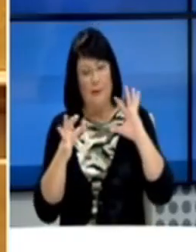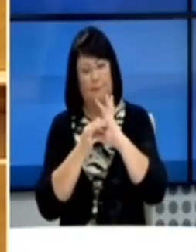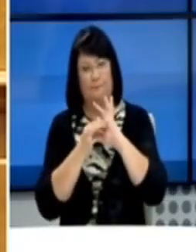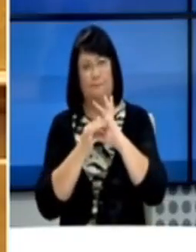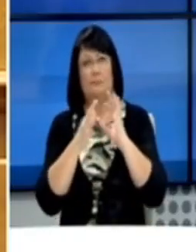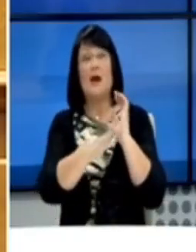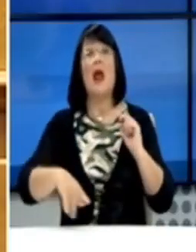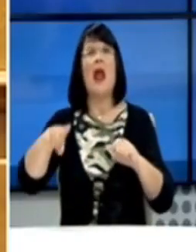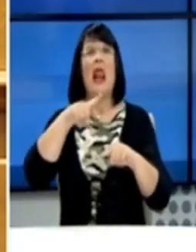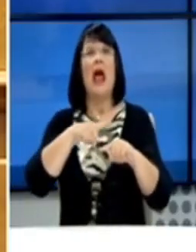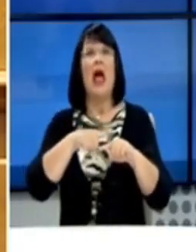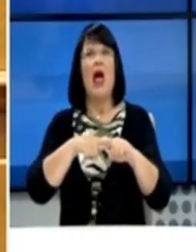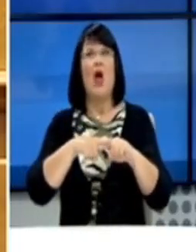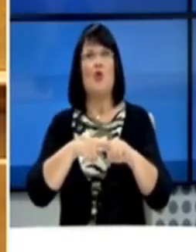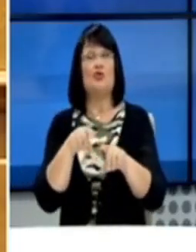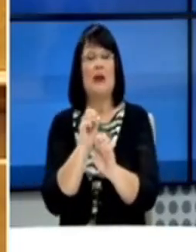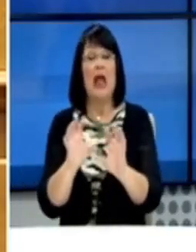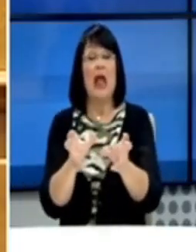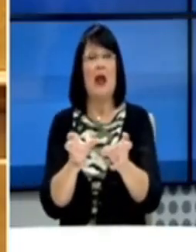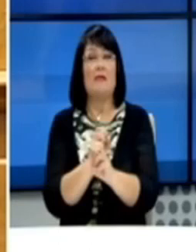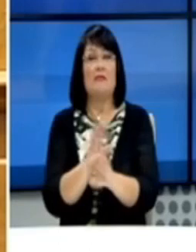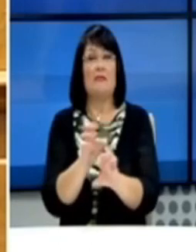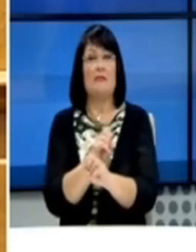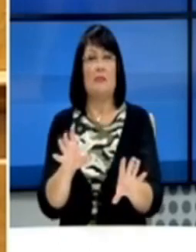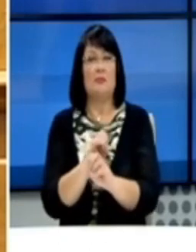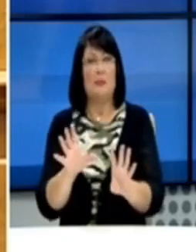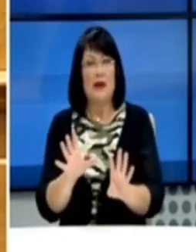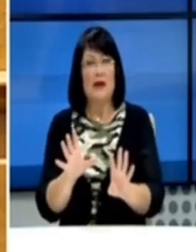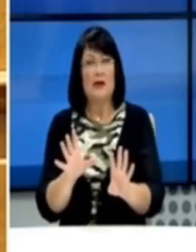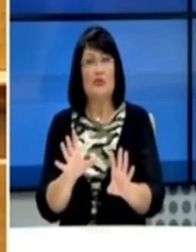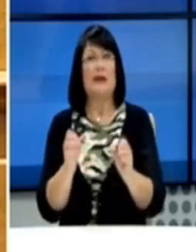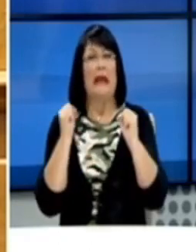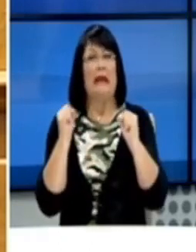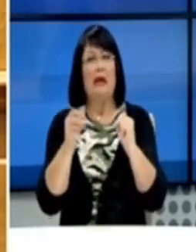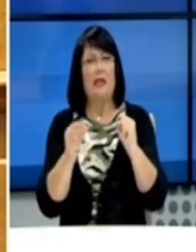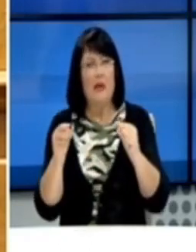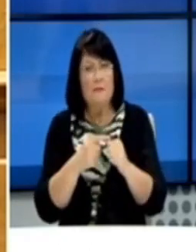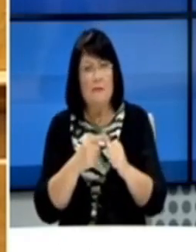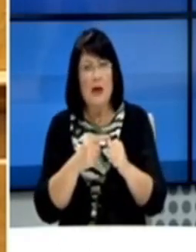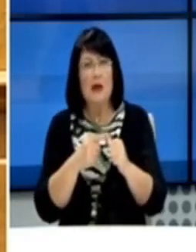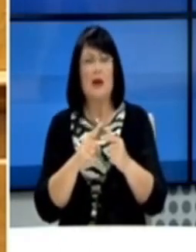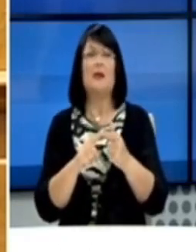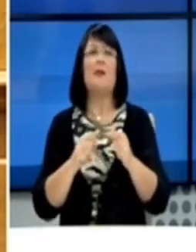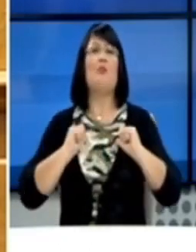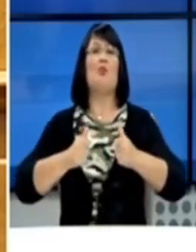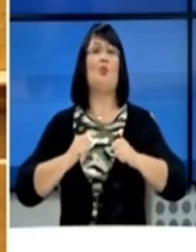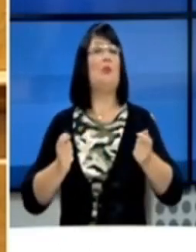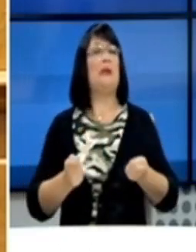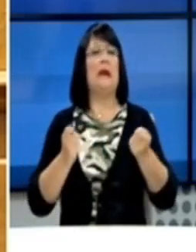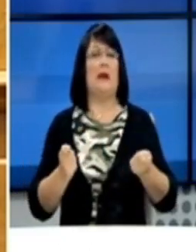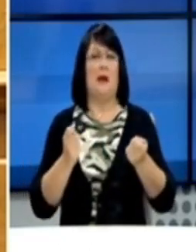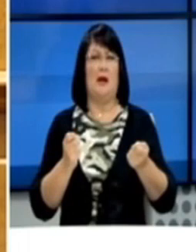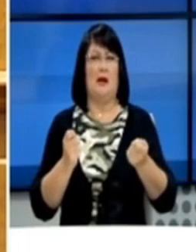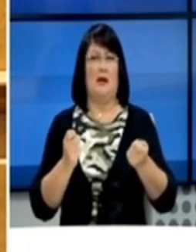ελληνικός λαός εξακολουθεί να ενημερώνεται τακτικά για το μέτωπο της υγείας, αλλά και για τις πρωτοβουλίες που